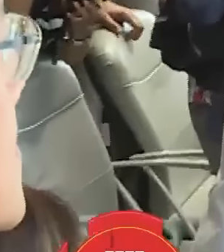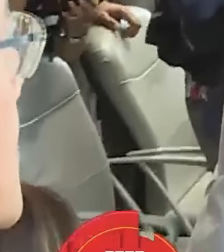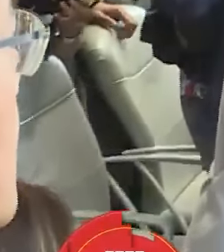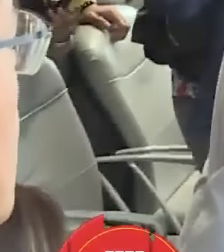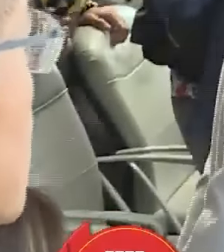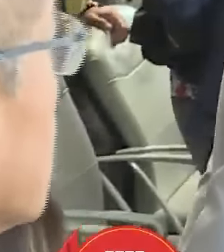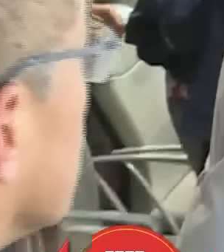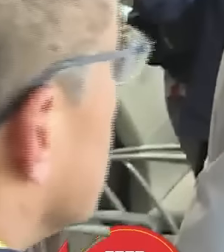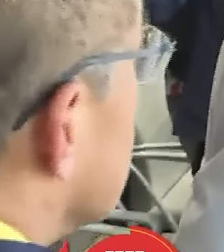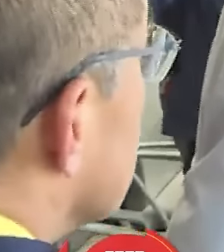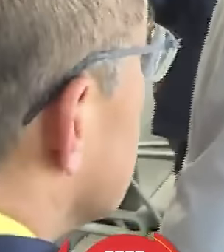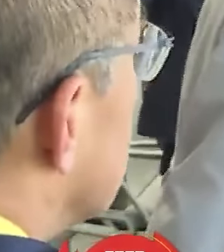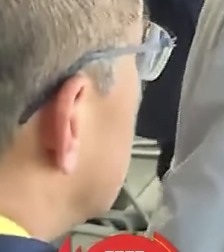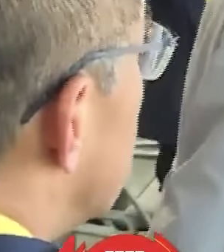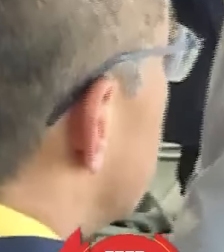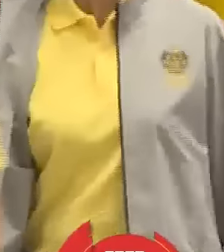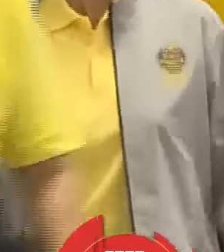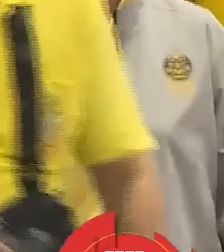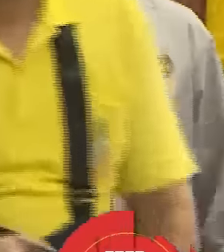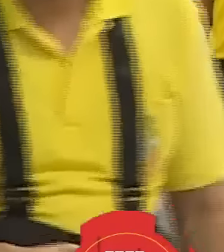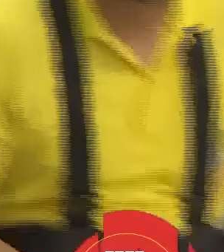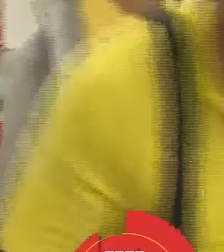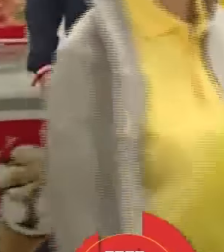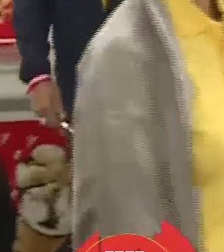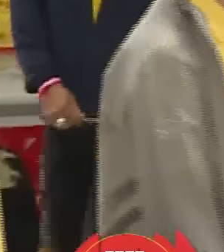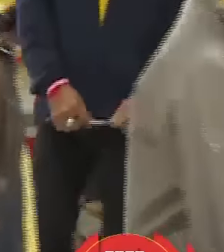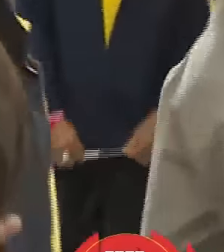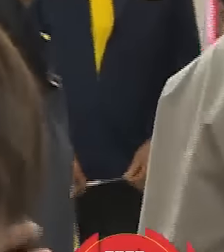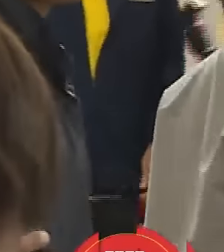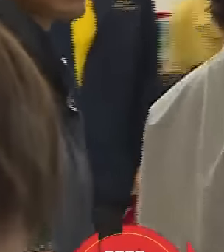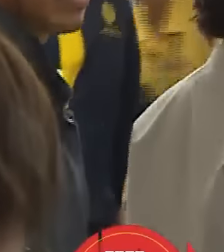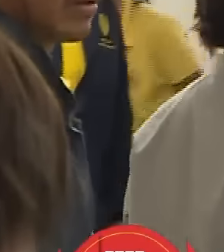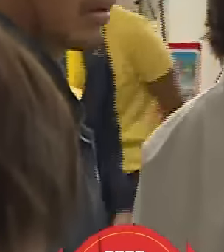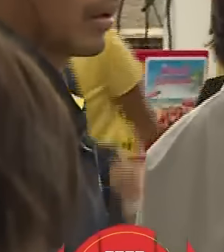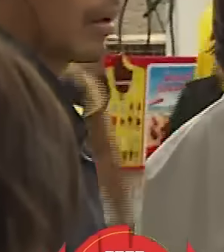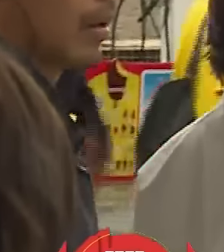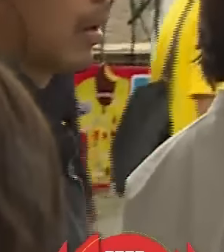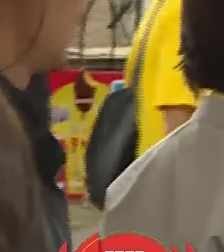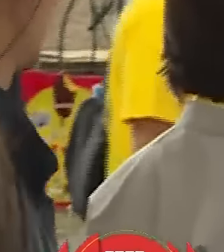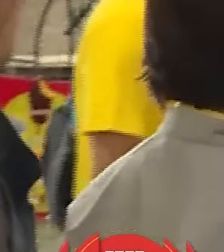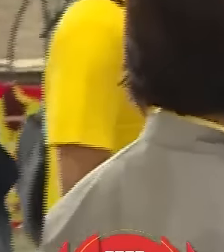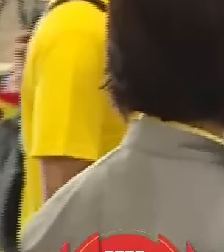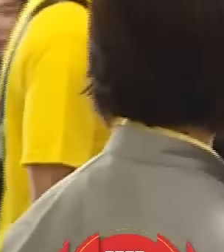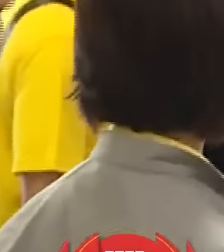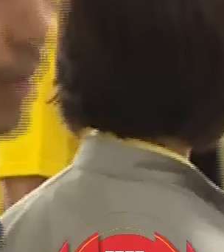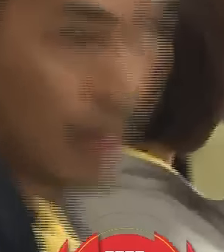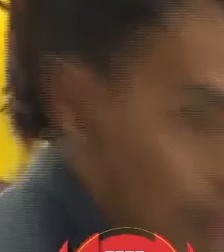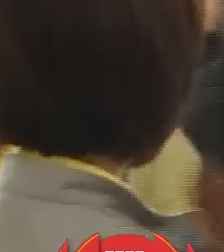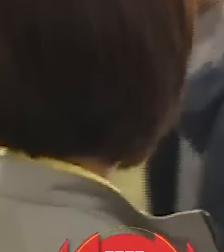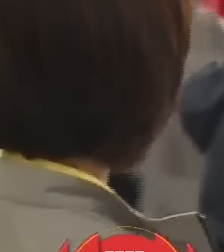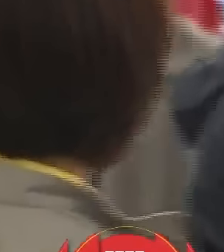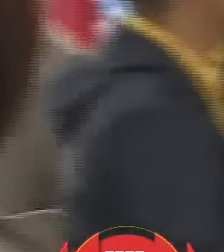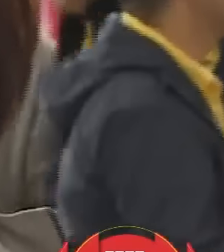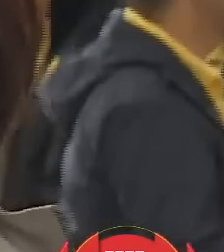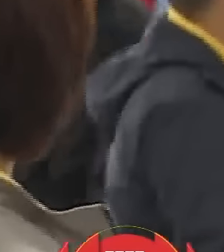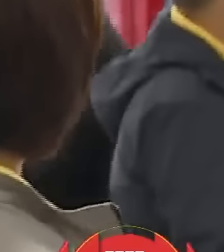คะนี่ดูหมดเลยค่ะจุดตรวจคนเข้าเมืองจุดเข้ามาเยี่ยมชมภายในอาคารนะคะแล้วระหว่างการตรวจเยี่ยมนะคะนายกก็สอบถามถึงความ